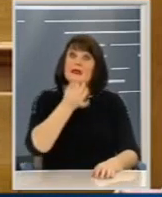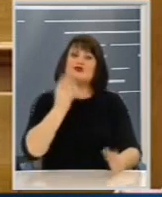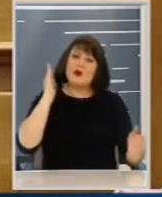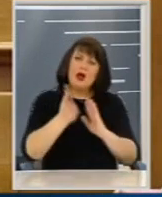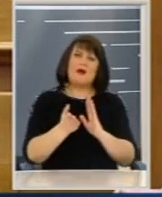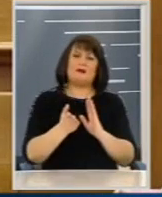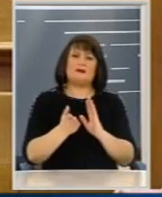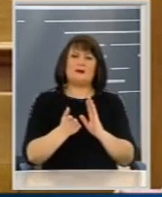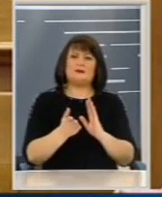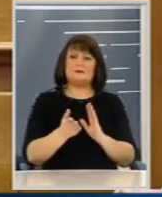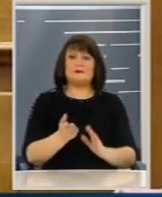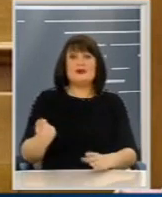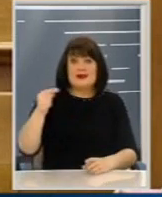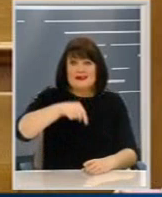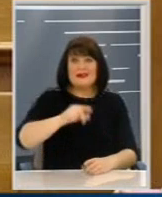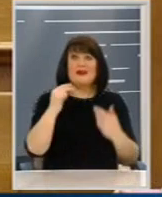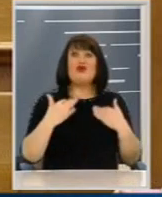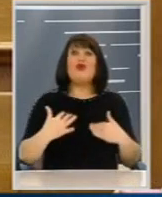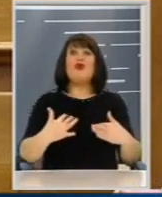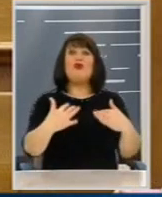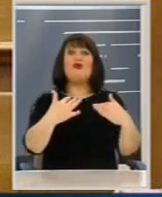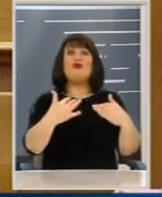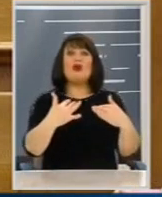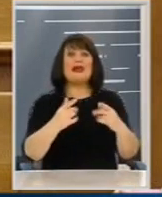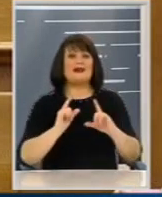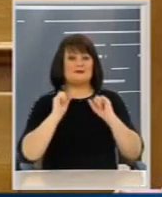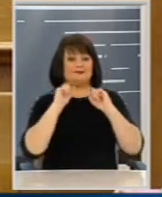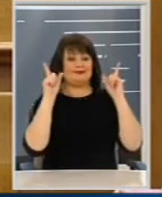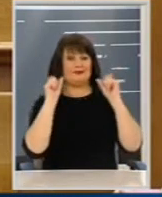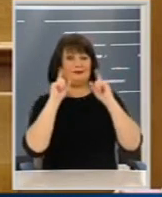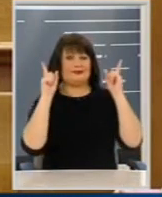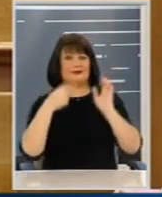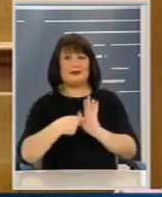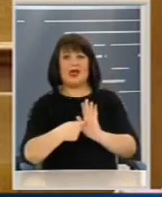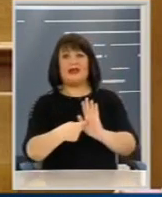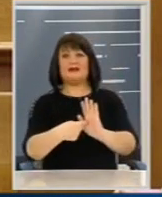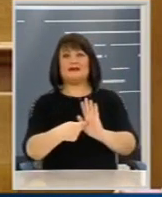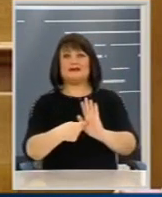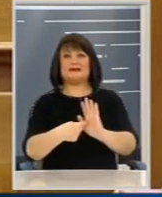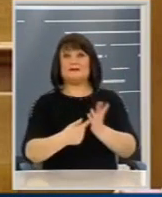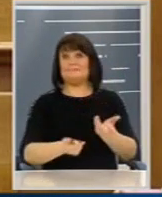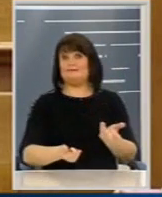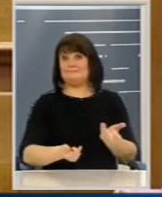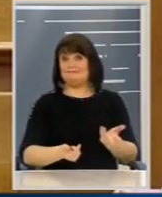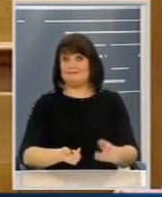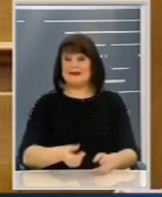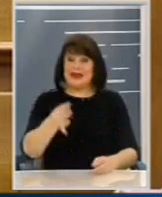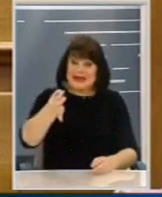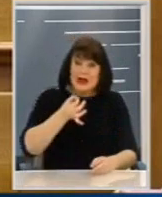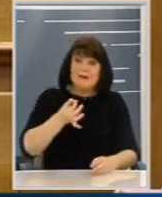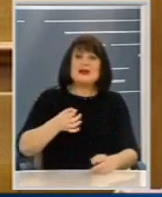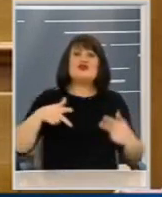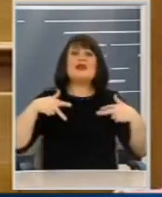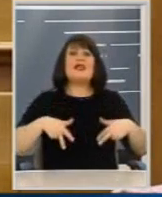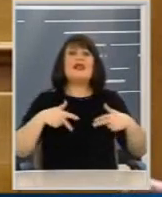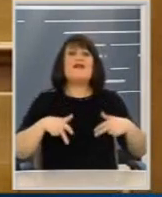ευθέως ότι ήρθατε στη Βουλή σήμερα για να κάνετε πόλεμο εντυπώσεων. Για να ισχυριστείτε ότι η κυβέρνηση δεν έχει βούληση να διασφαλίσει την